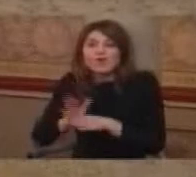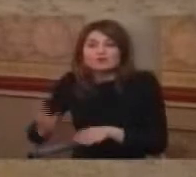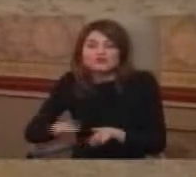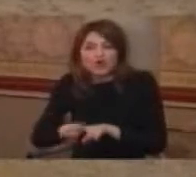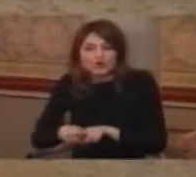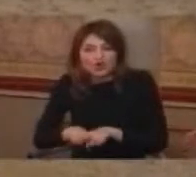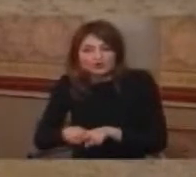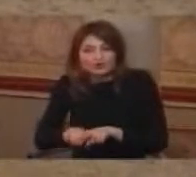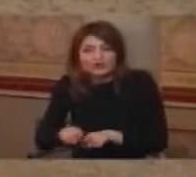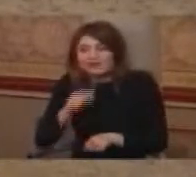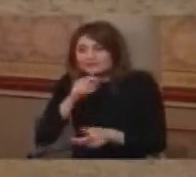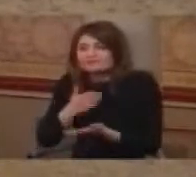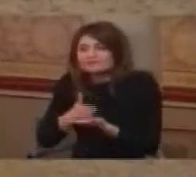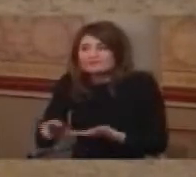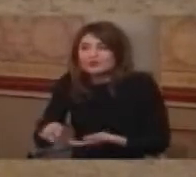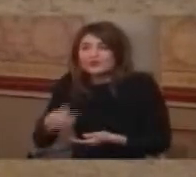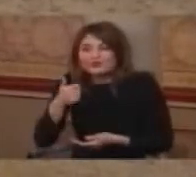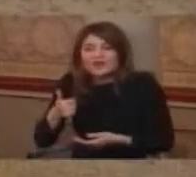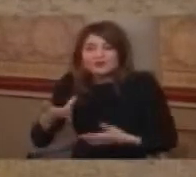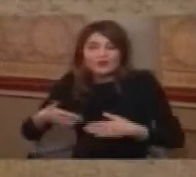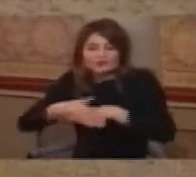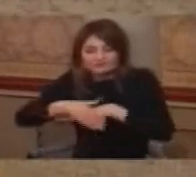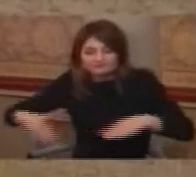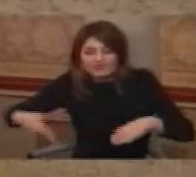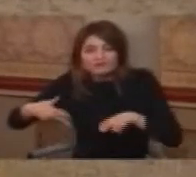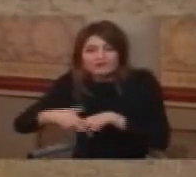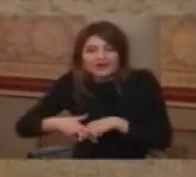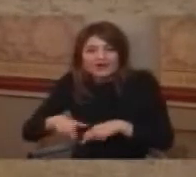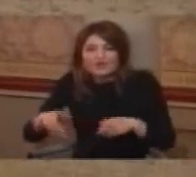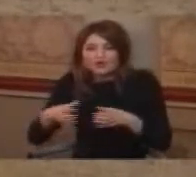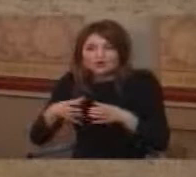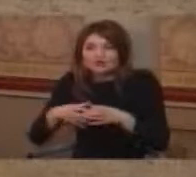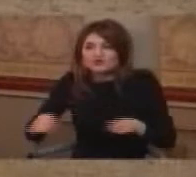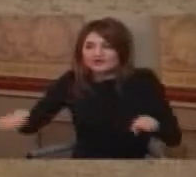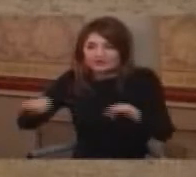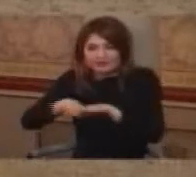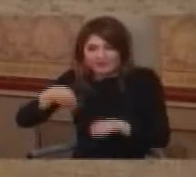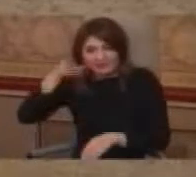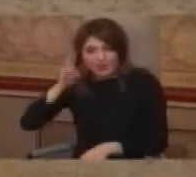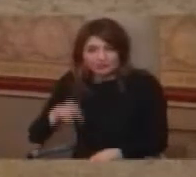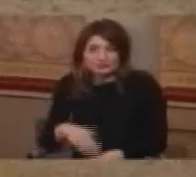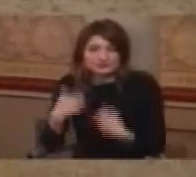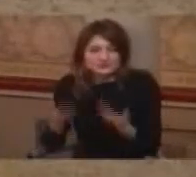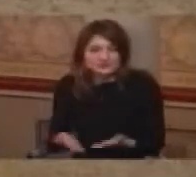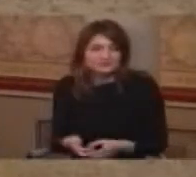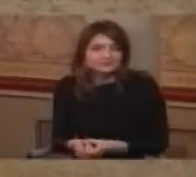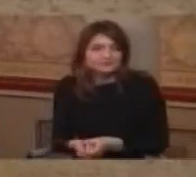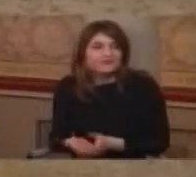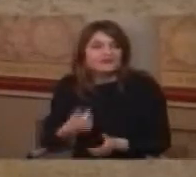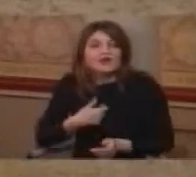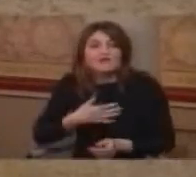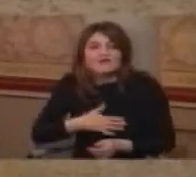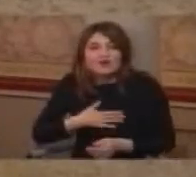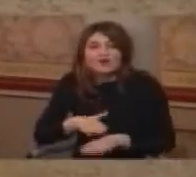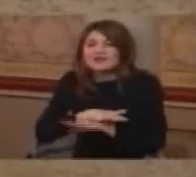otklonilo tu jednu nužnu barijeru društvu jednakih mogućnosti. Volio bi da svi vrtići